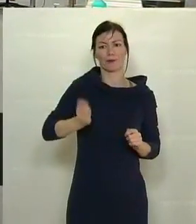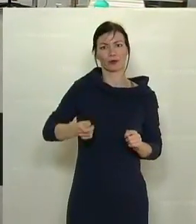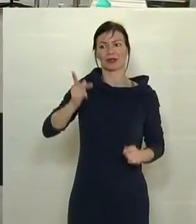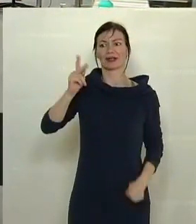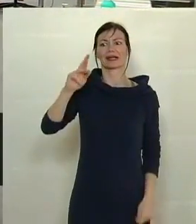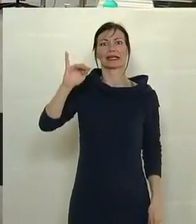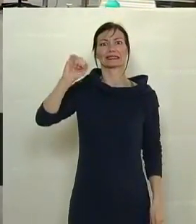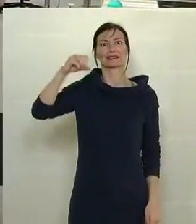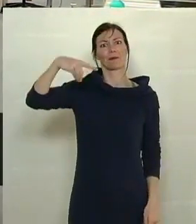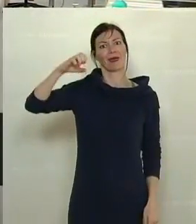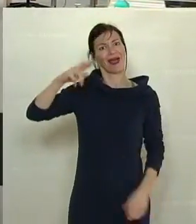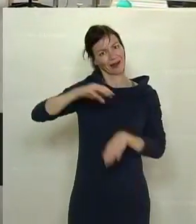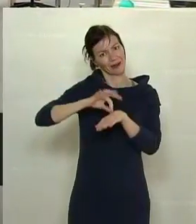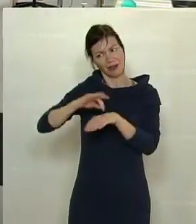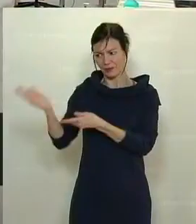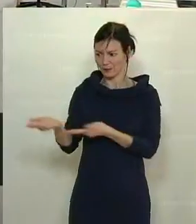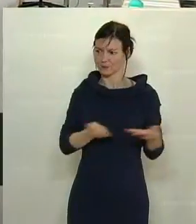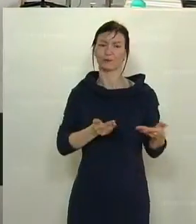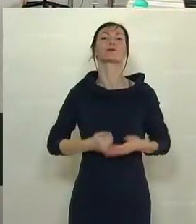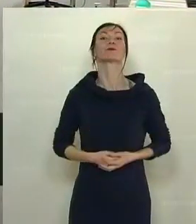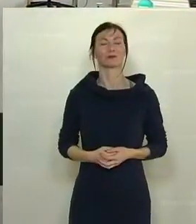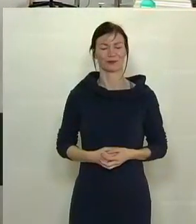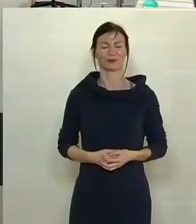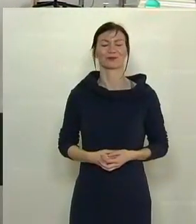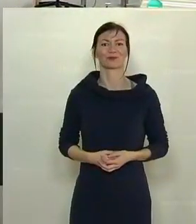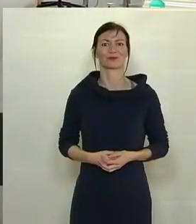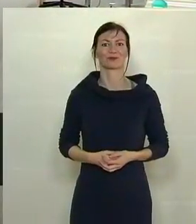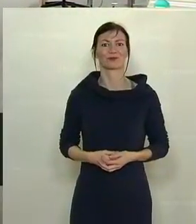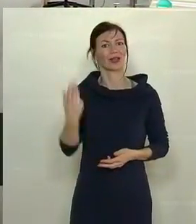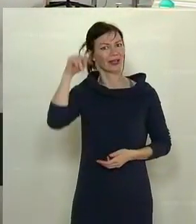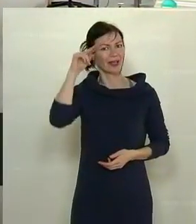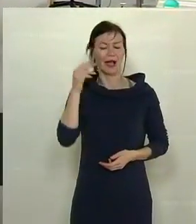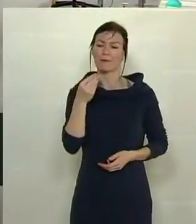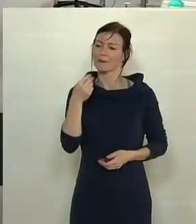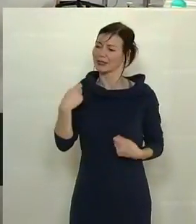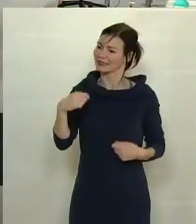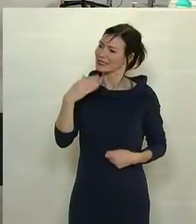und Verwaltungsgerichtshof juristisch unterschiedlich ausgelegt. Die Ergänzung des Gesetzes soll nun Klarheit schaffen.